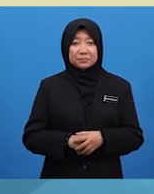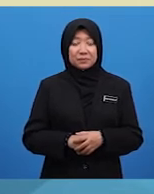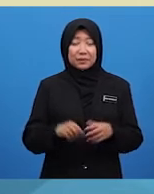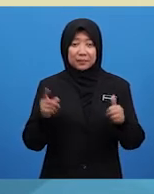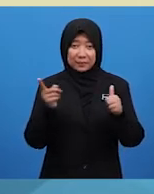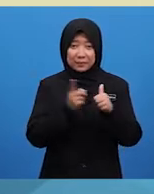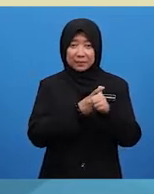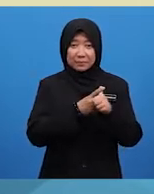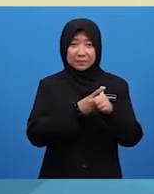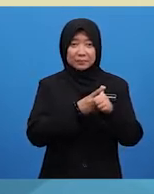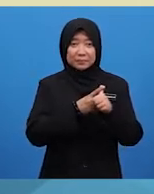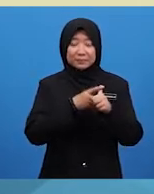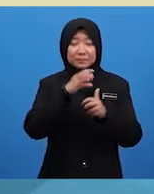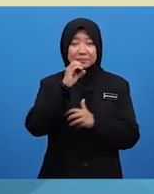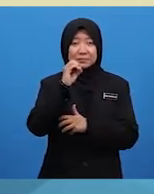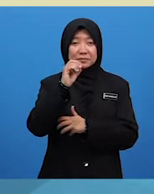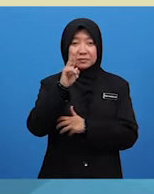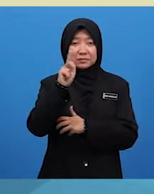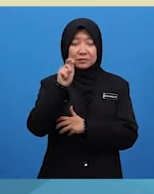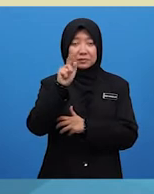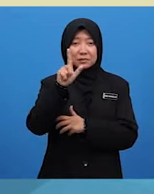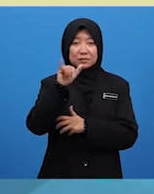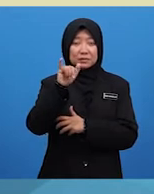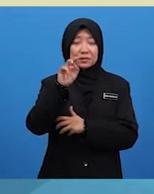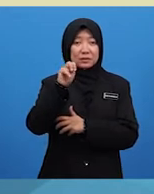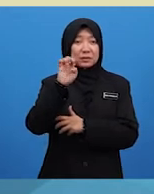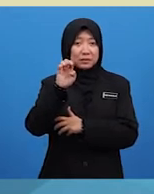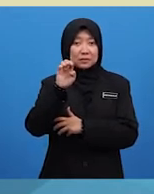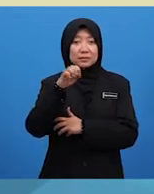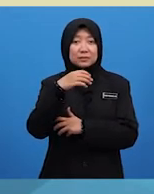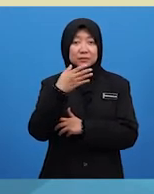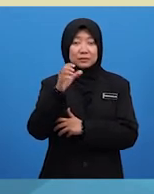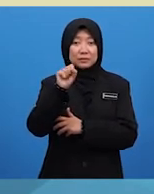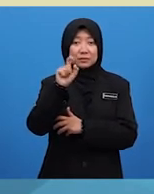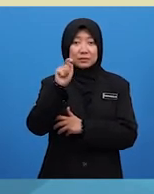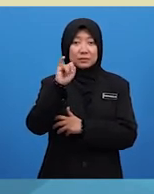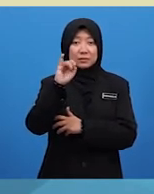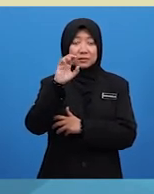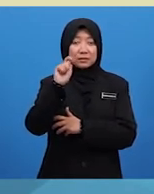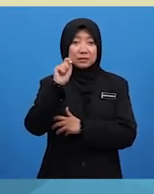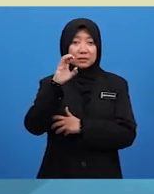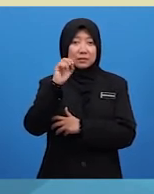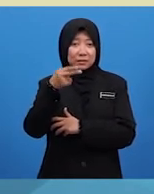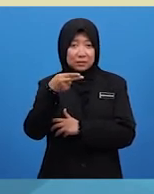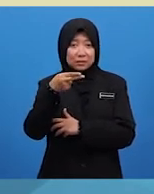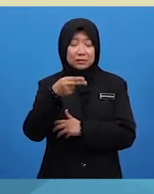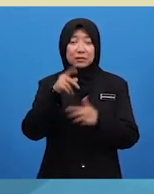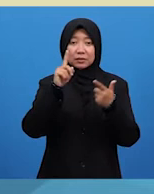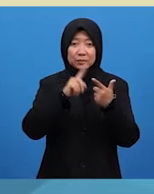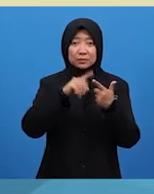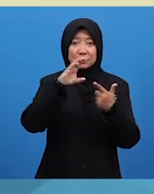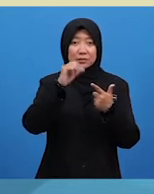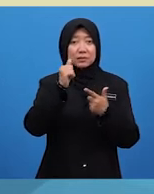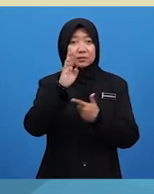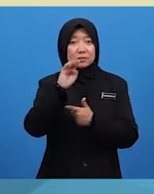Yang pertama, outline stitch. Yang kedua, cable stitch. Yang